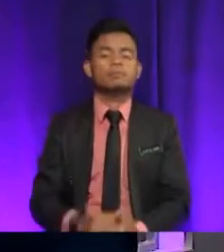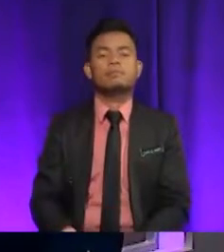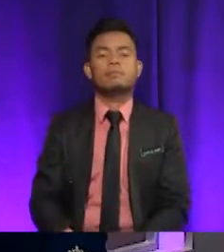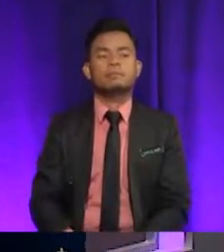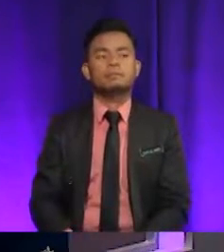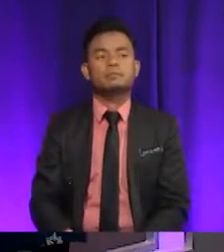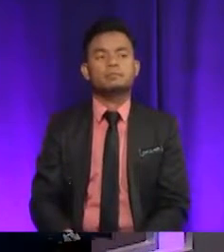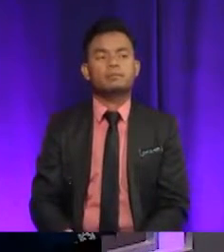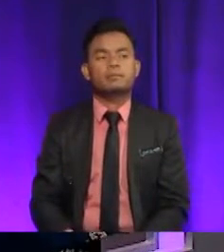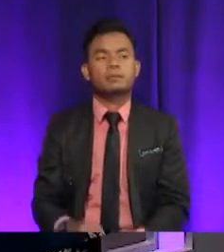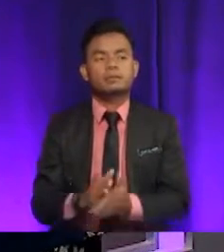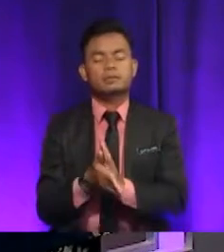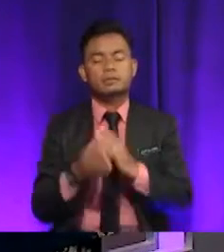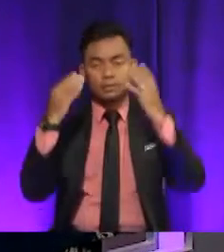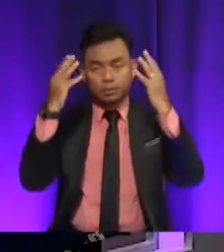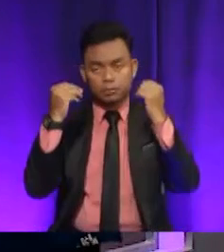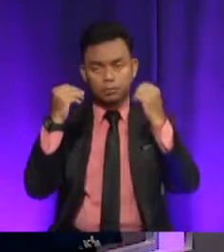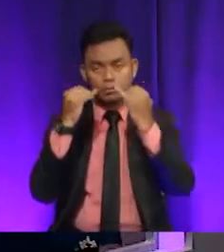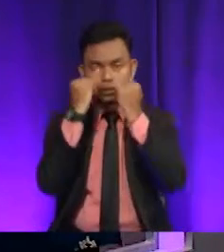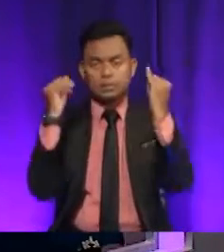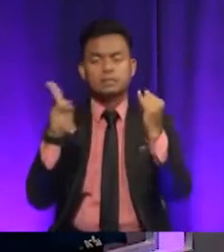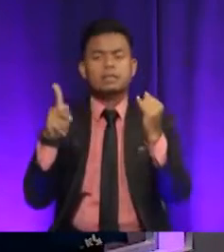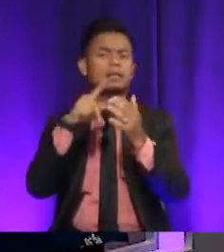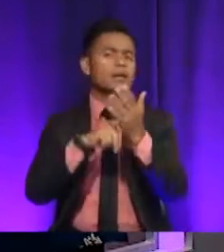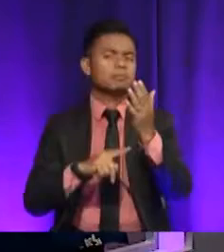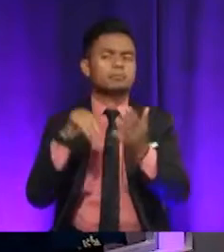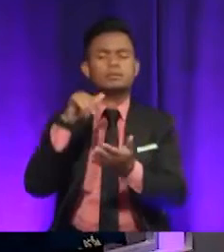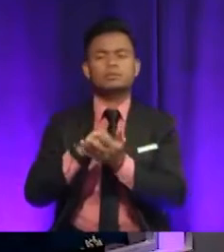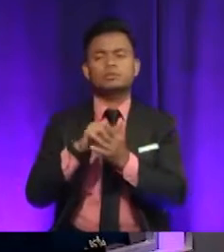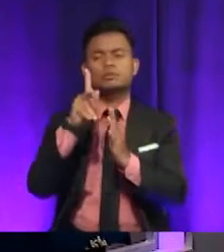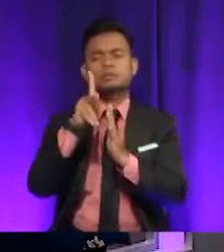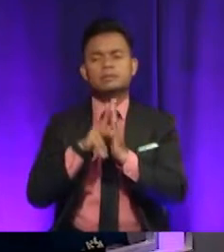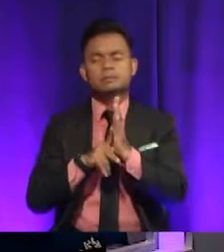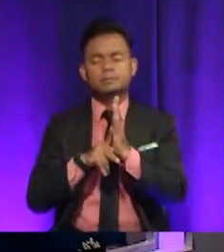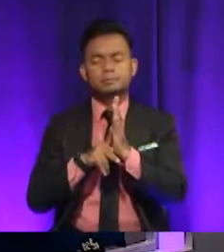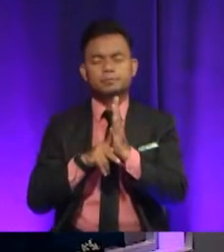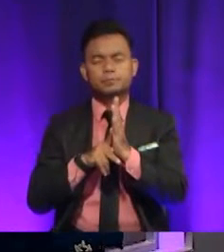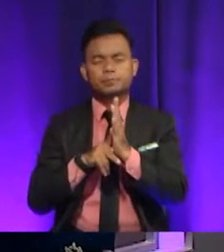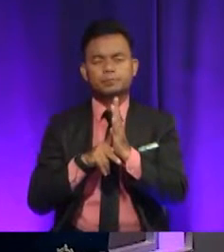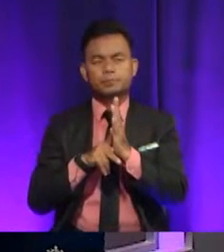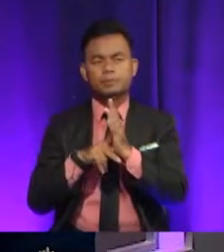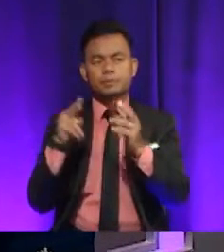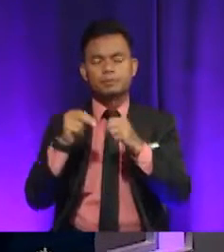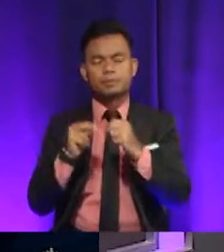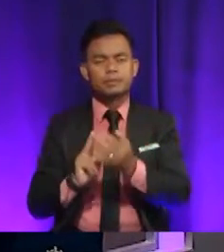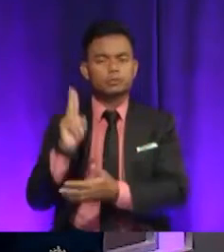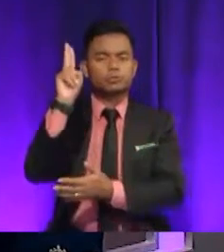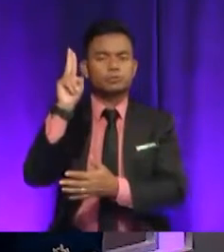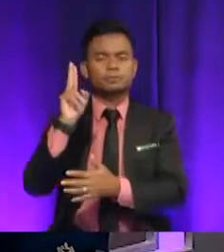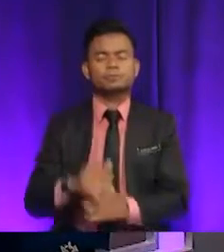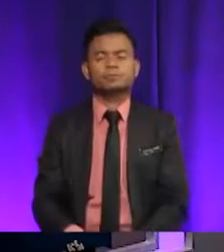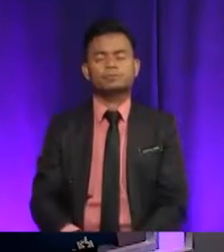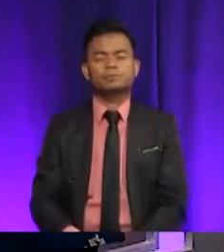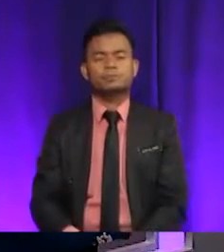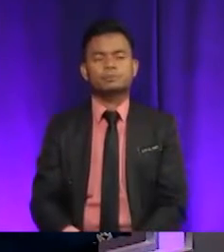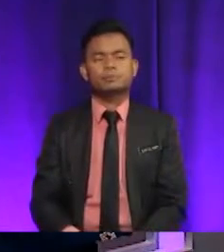itu ingin menjelaskan apa itu kepribadian unggul Oke sebab ini merupakan elemen yang baru dalam bahagian pembangunan Insan oke